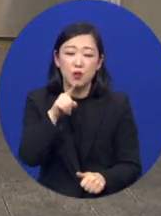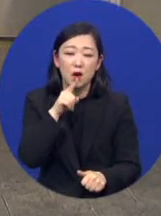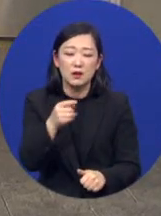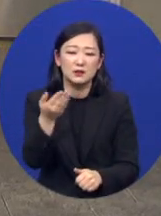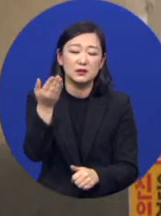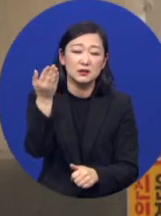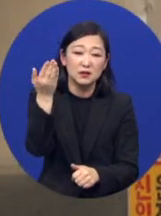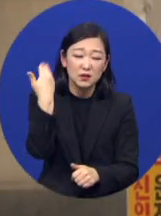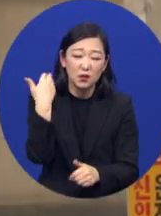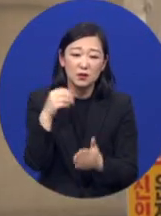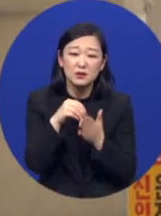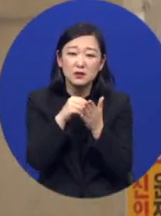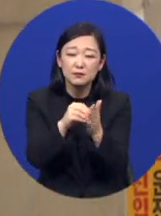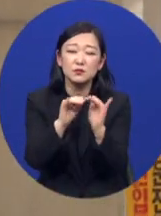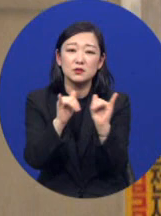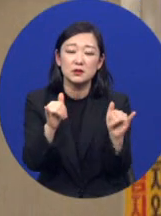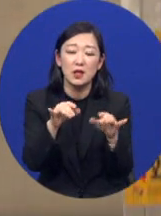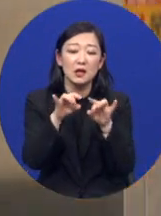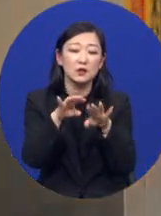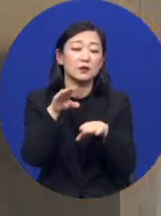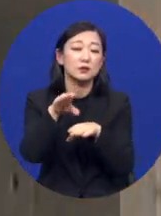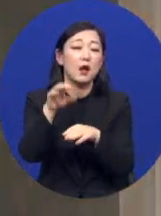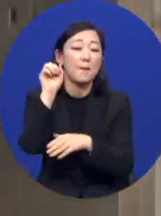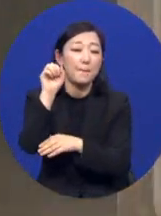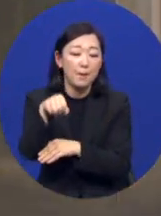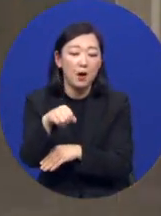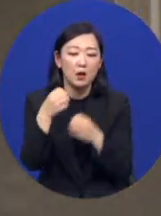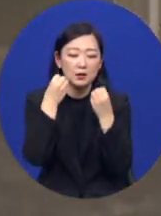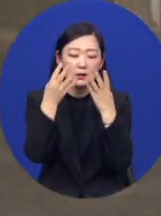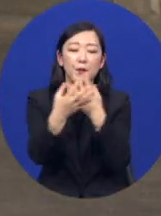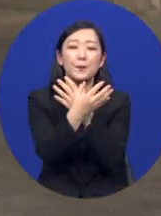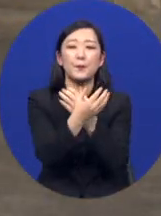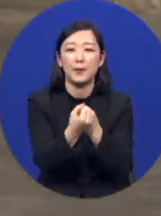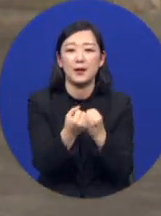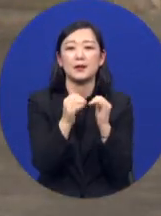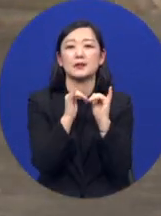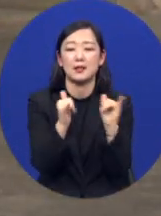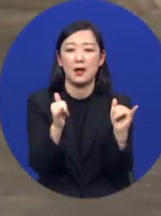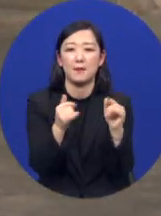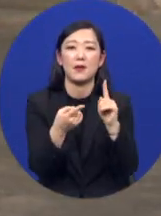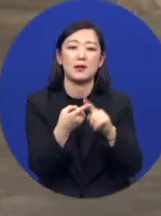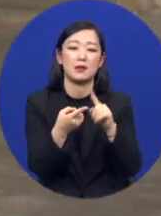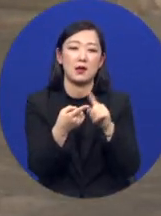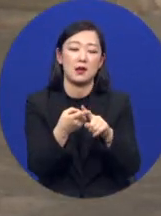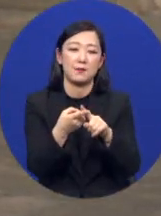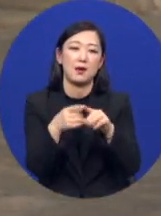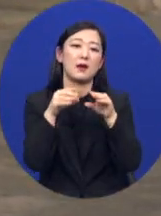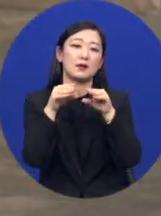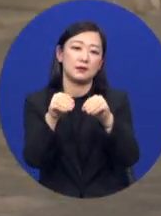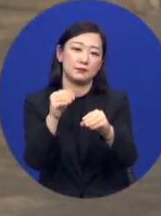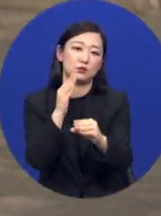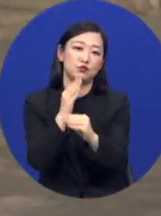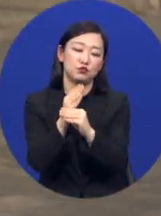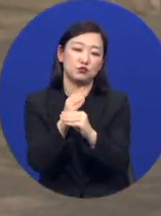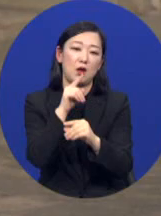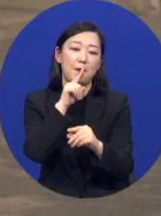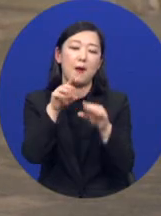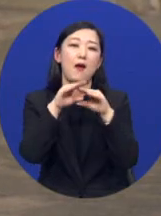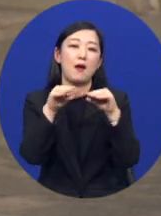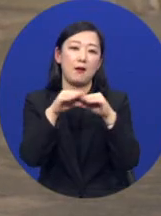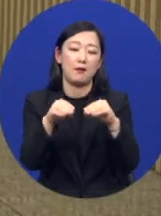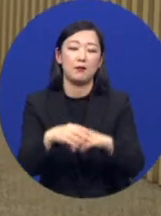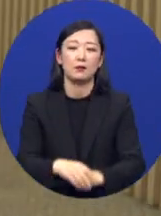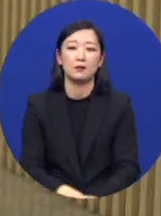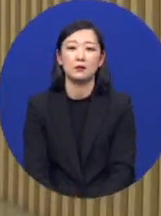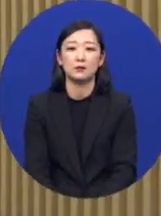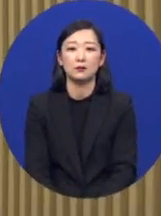입주자들의 전기차는 주차를 허용하고 있고 새로 계약하는 입주자들의 전기차에 대해서만 주차를 금지하고 있다고 해명했습니다